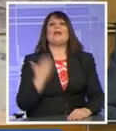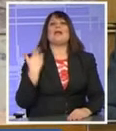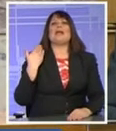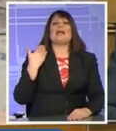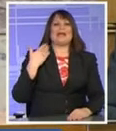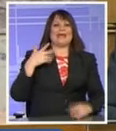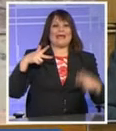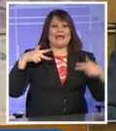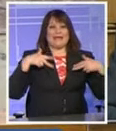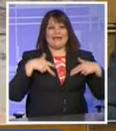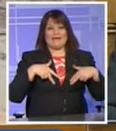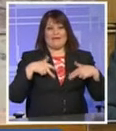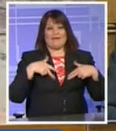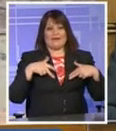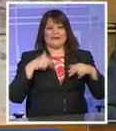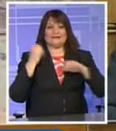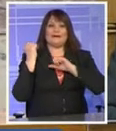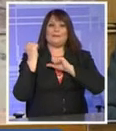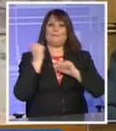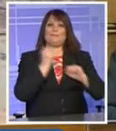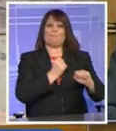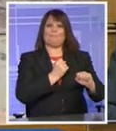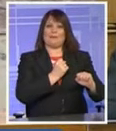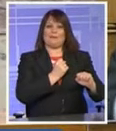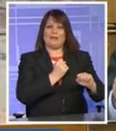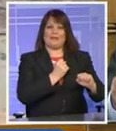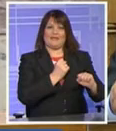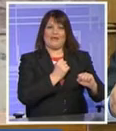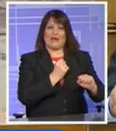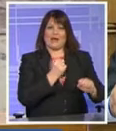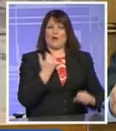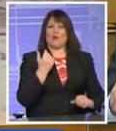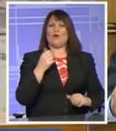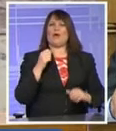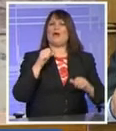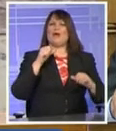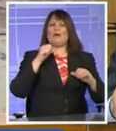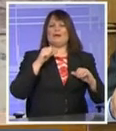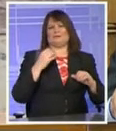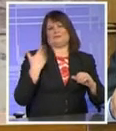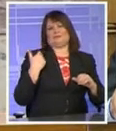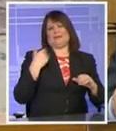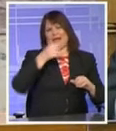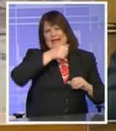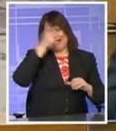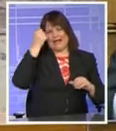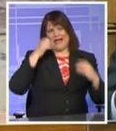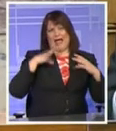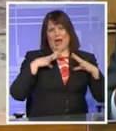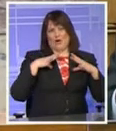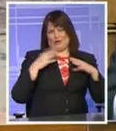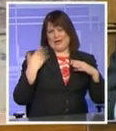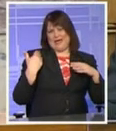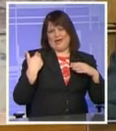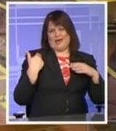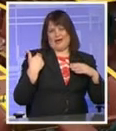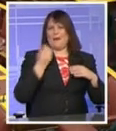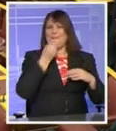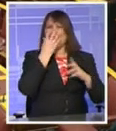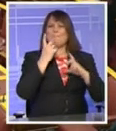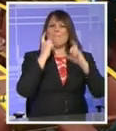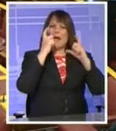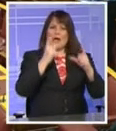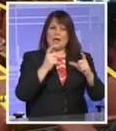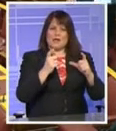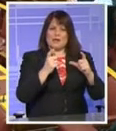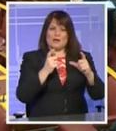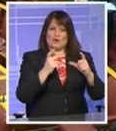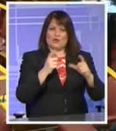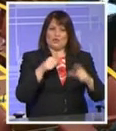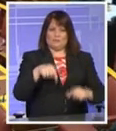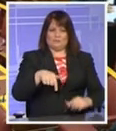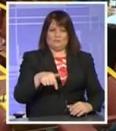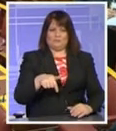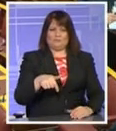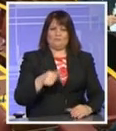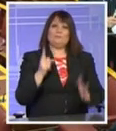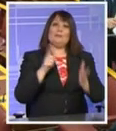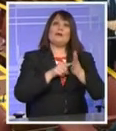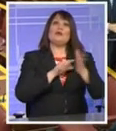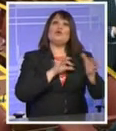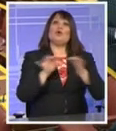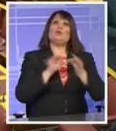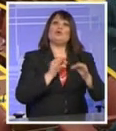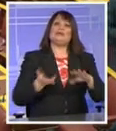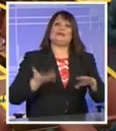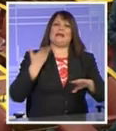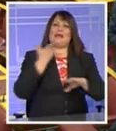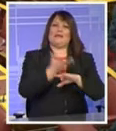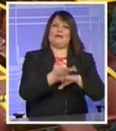κυβέρνηση του κ. Γεωργίου Παπανδρέου έφερε στις αρχές του καλοκαιριού, αυτού του καλοκαιριού, τον Μάιο, εφέτος, το σχετικό